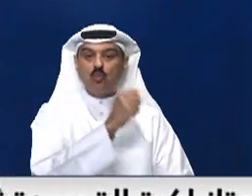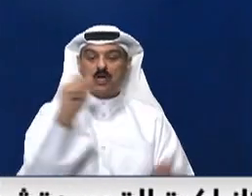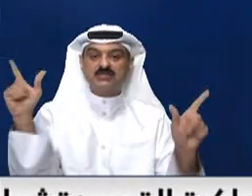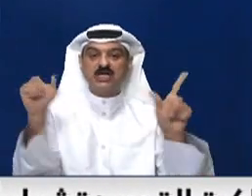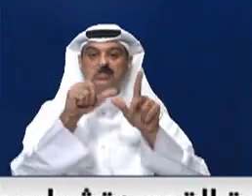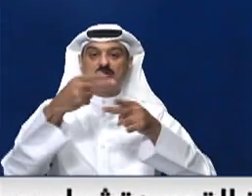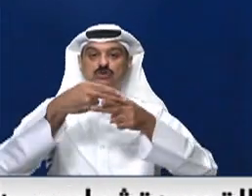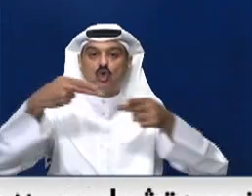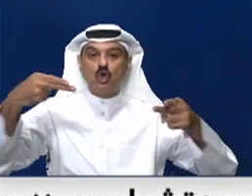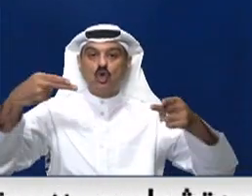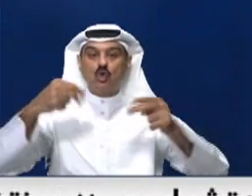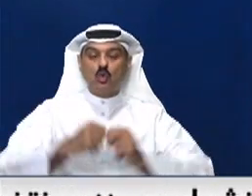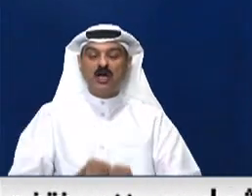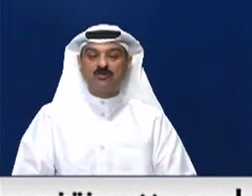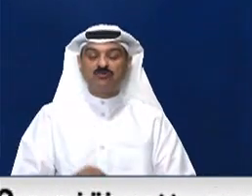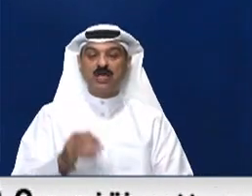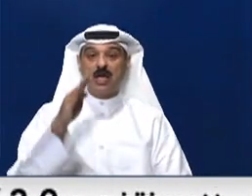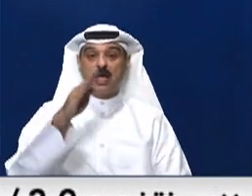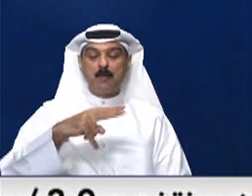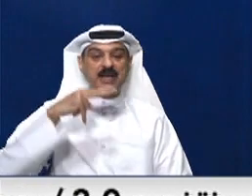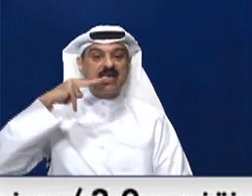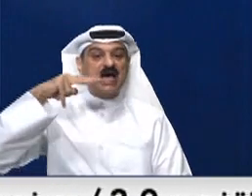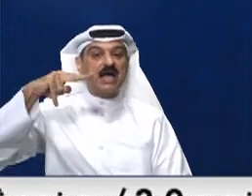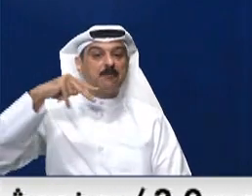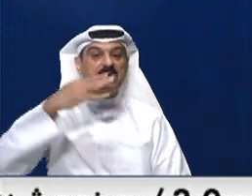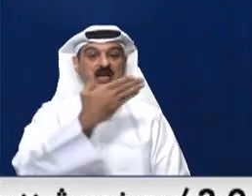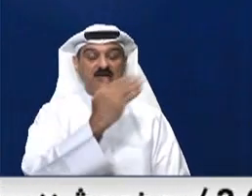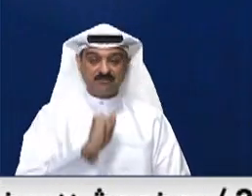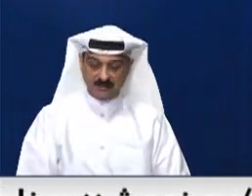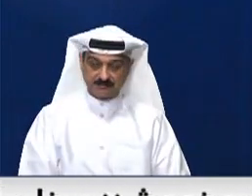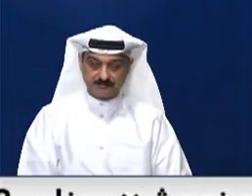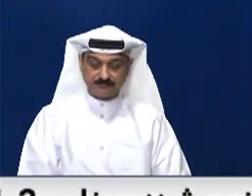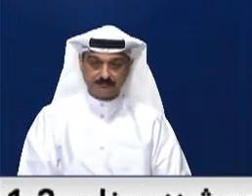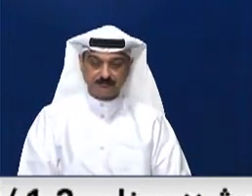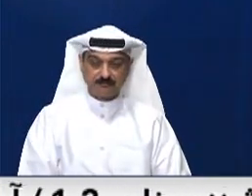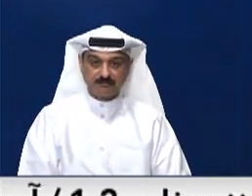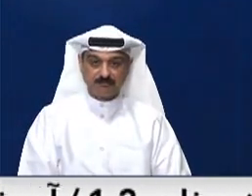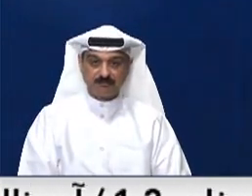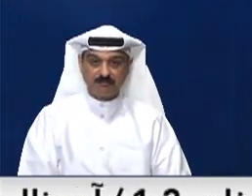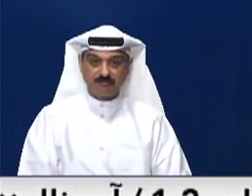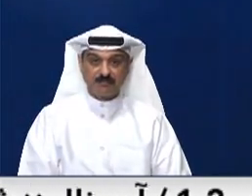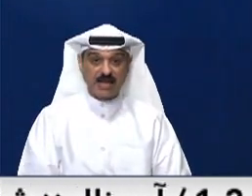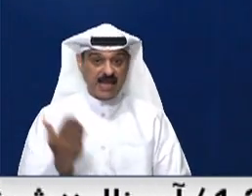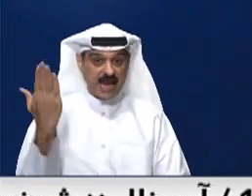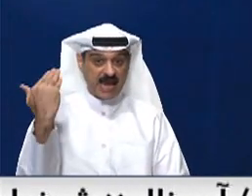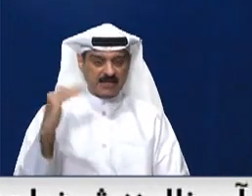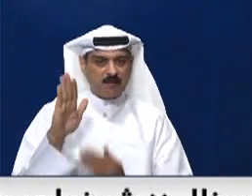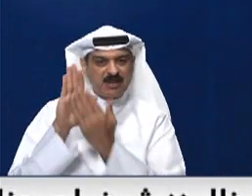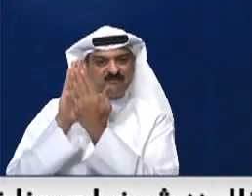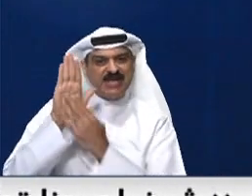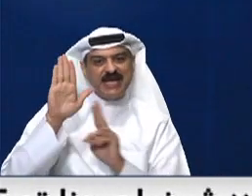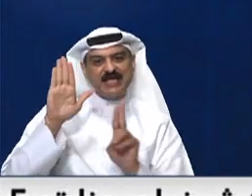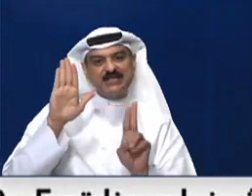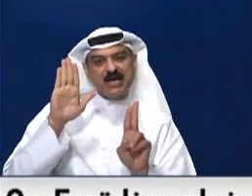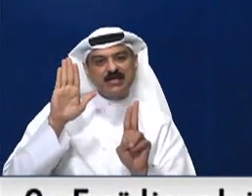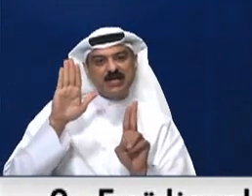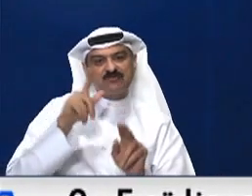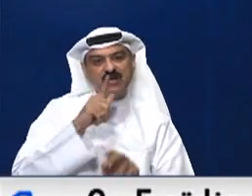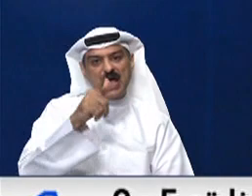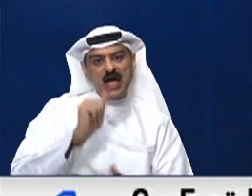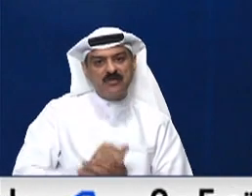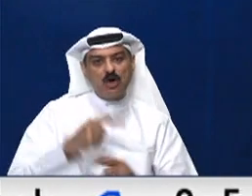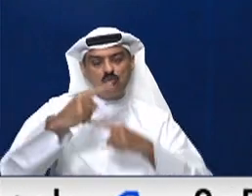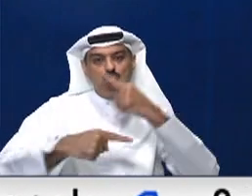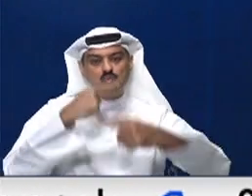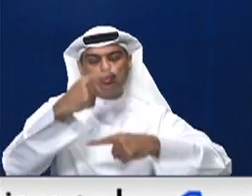دولة الكويت من رام الله فالح نصير فالح. فالح، كنت ذكرت قبل قليل في التقرير الذي أرسلته لنا عن